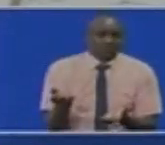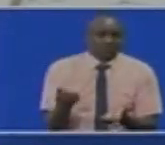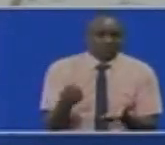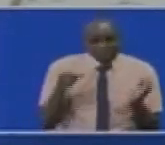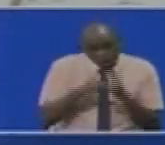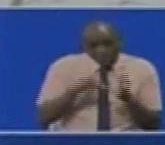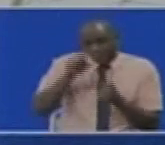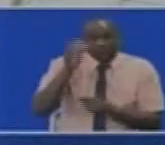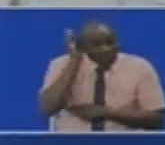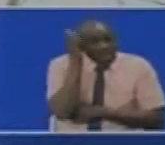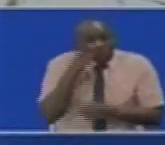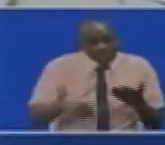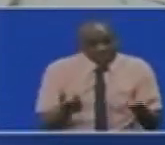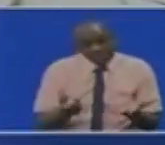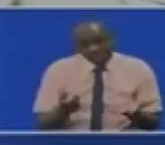Duale.